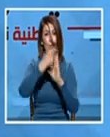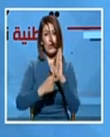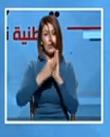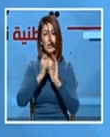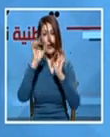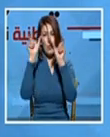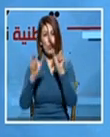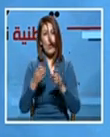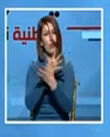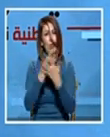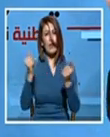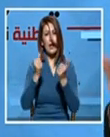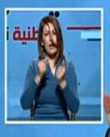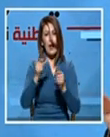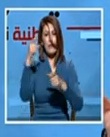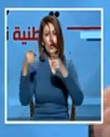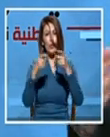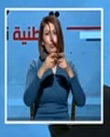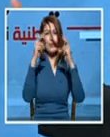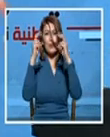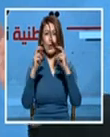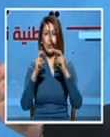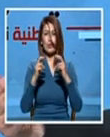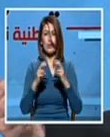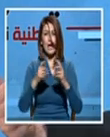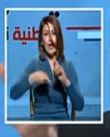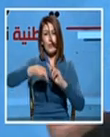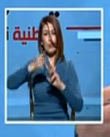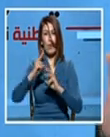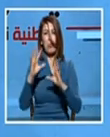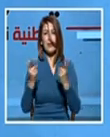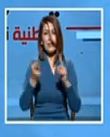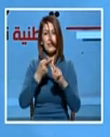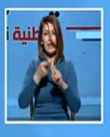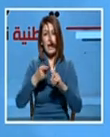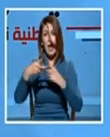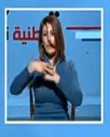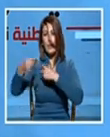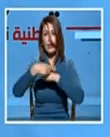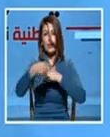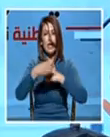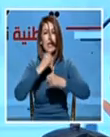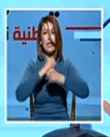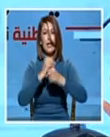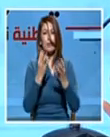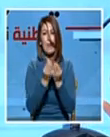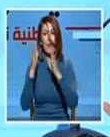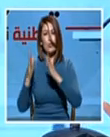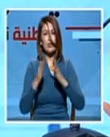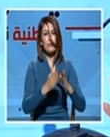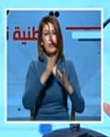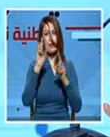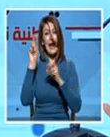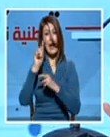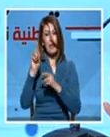اللي الفريق نتاعو نقص ومشى للمستشفيات لربما دونك حكايه التنظيم زاد تقليل